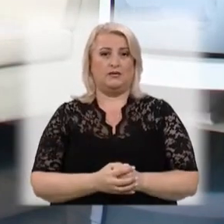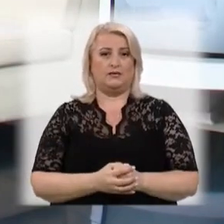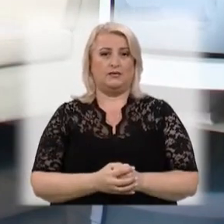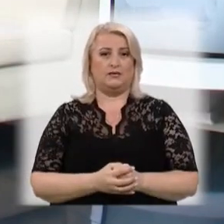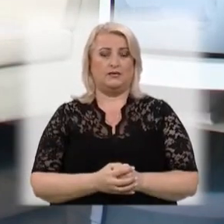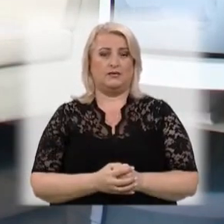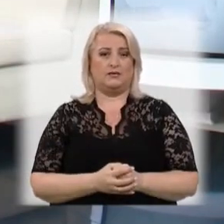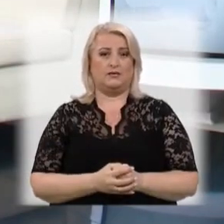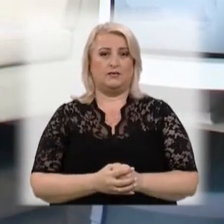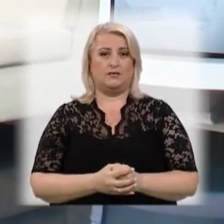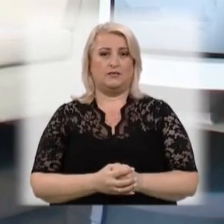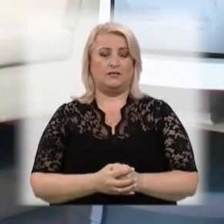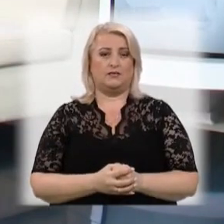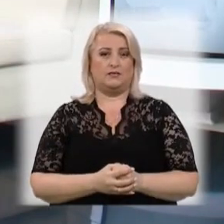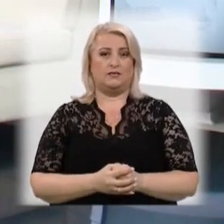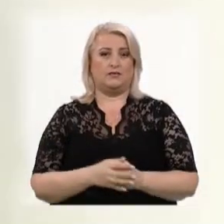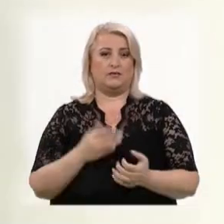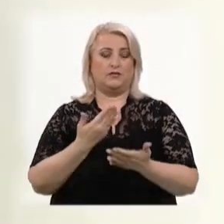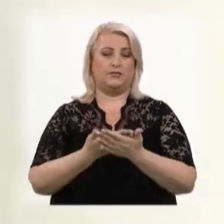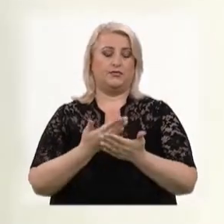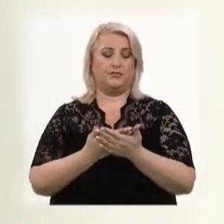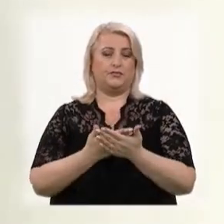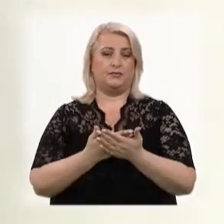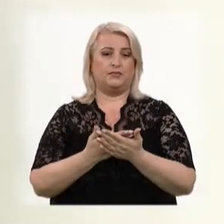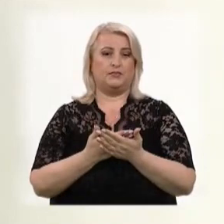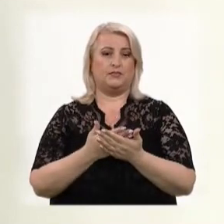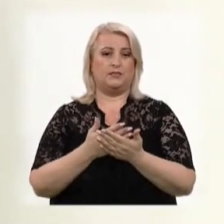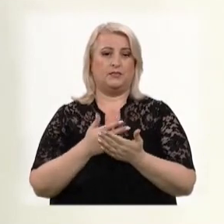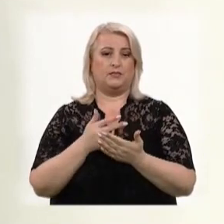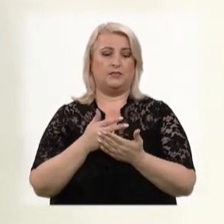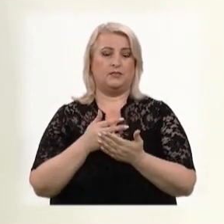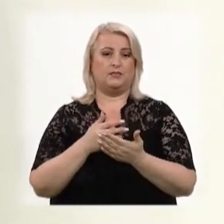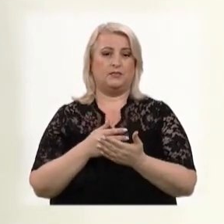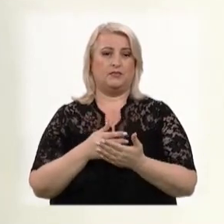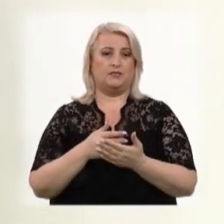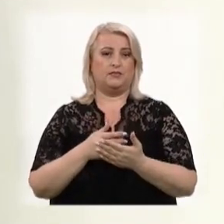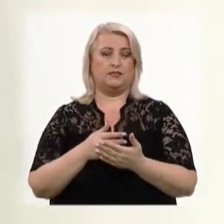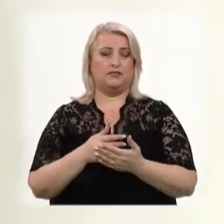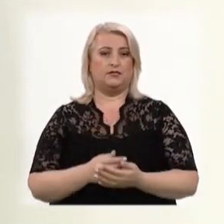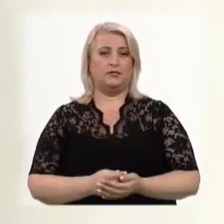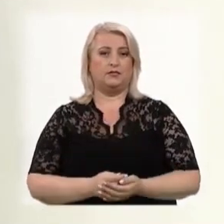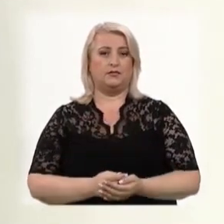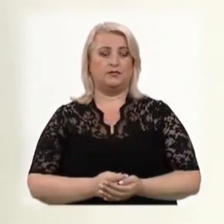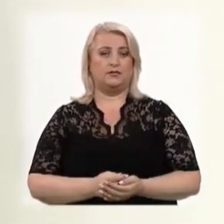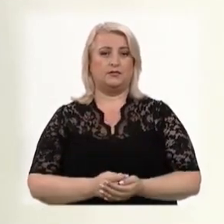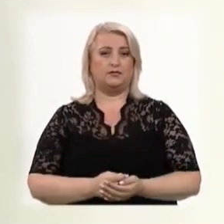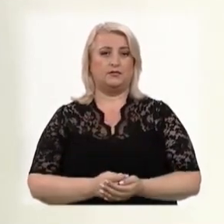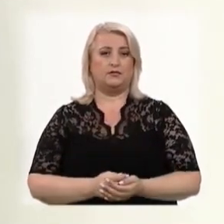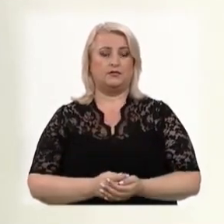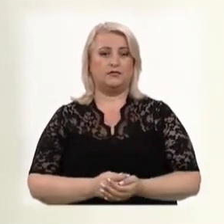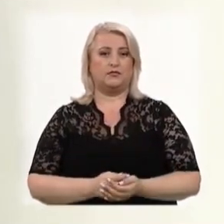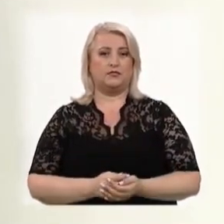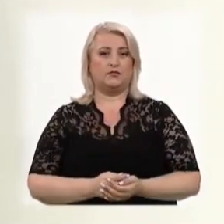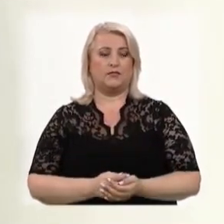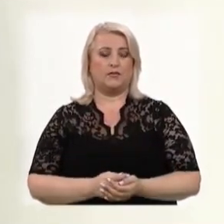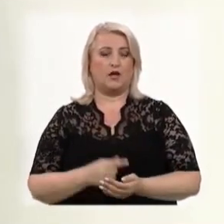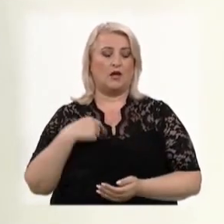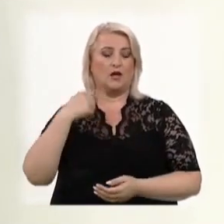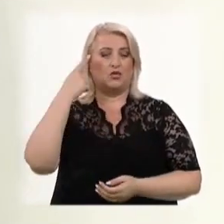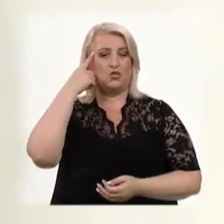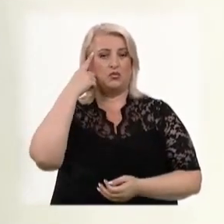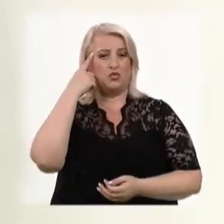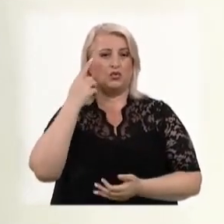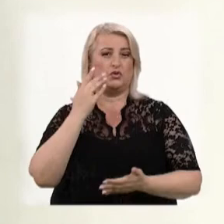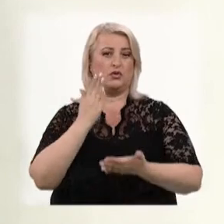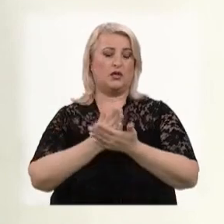vorbeam este chiar el nu că nu are loc a fi dar eu cred că